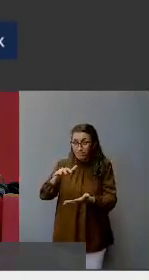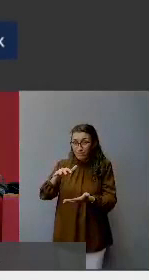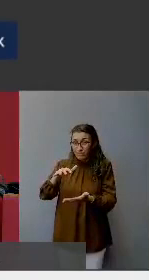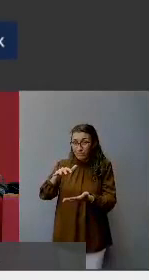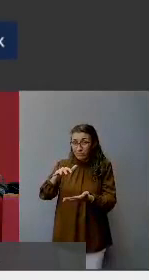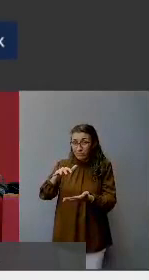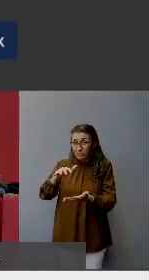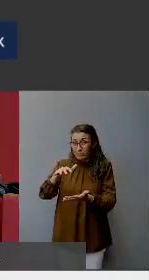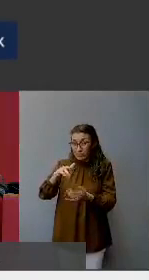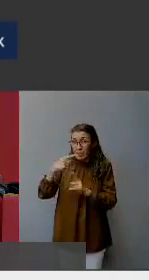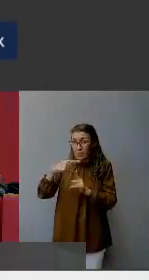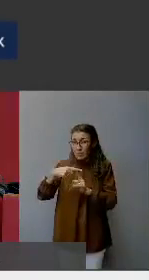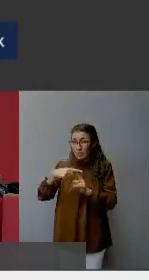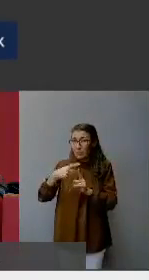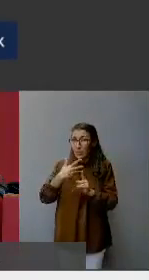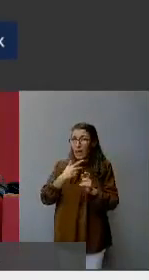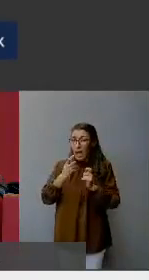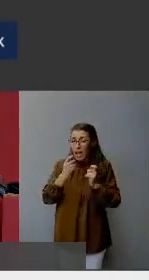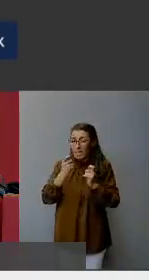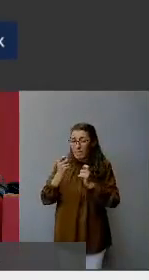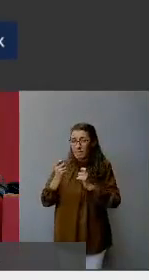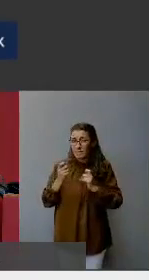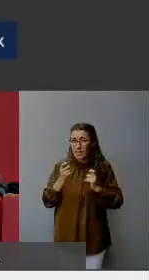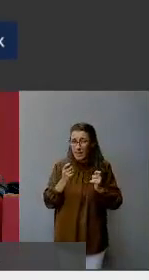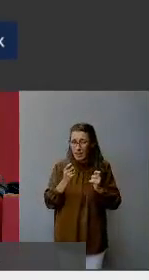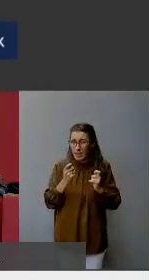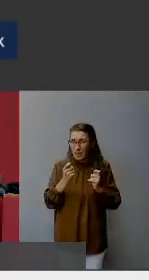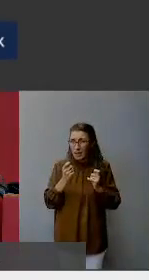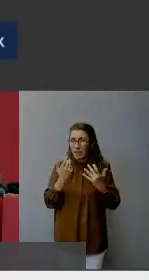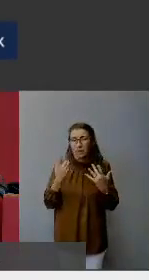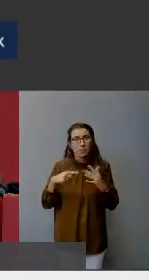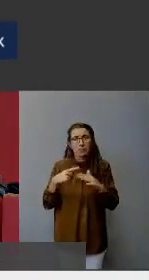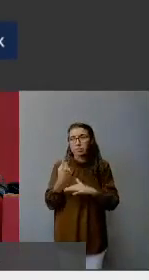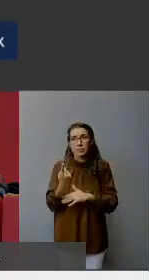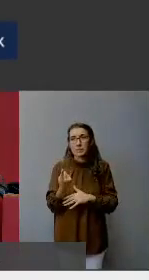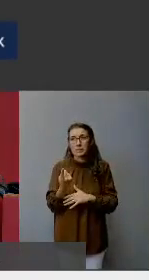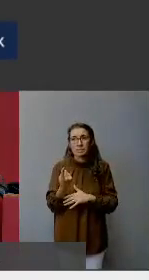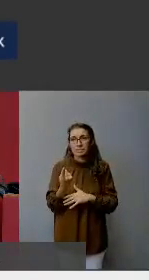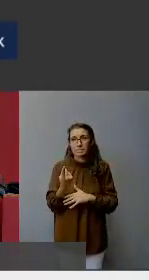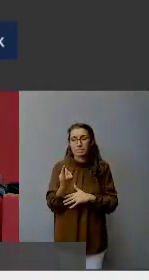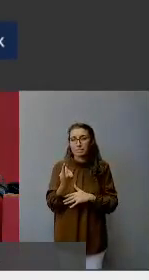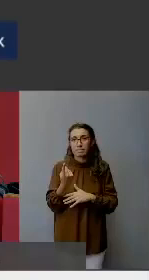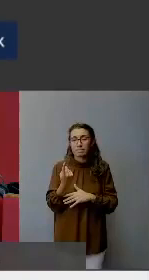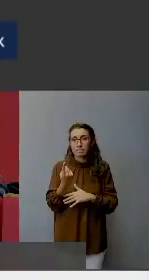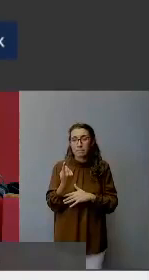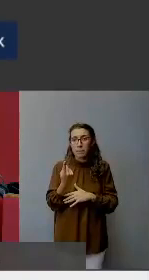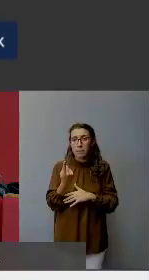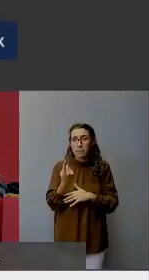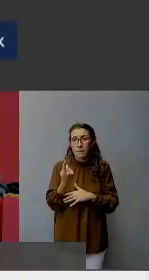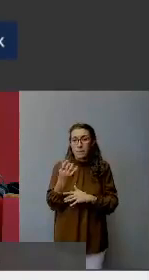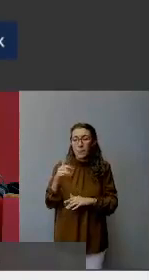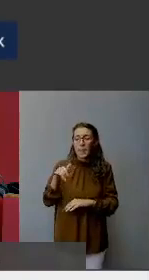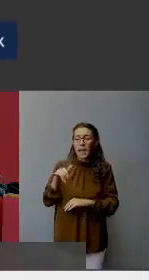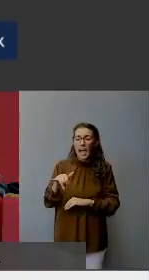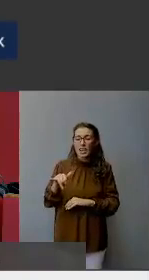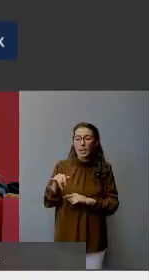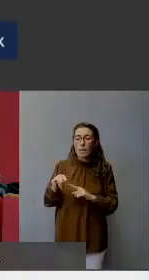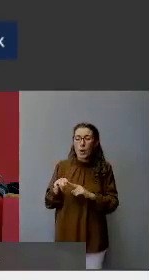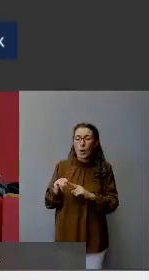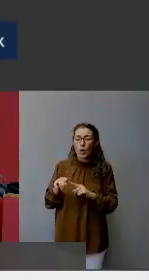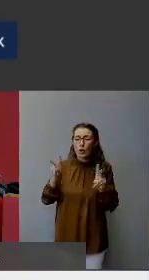volumi d'affari esternalizza diciamo per incapacità di inserire c'è un aeroporto è un discorso più